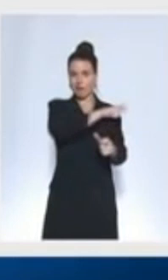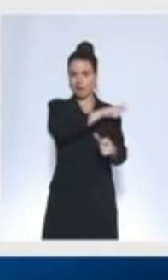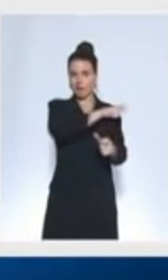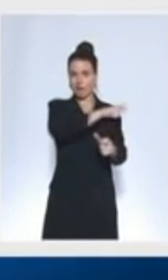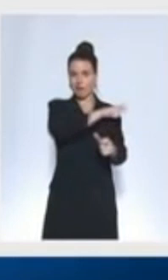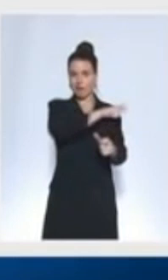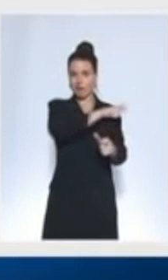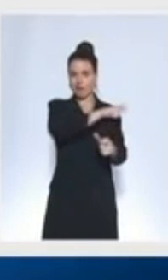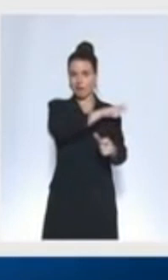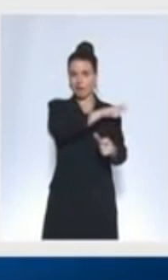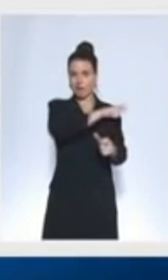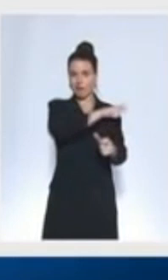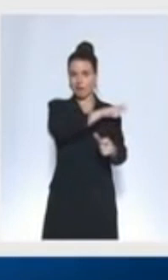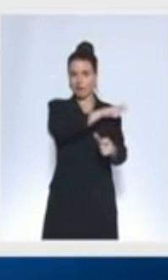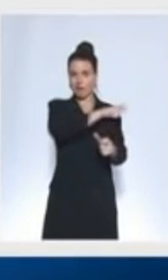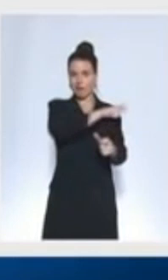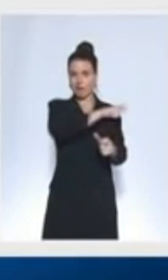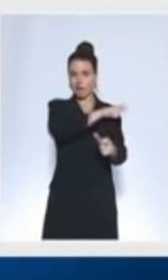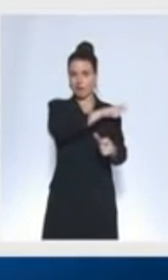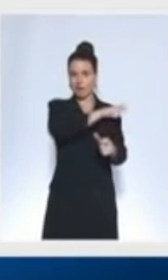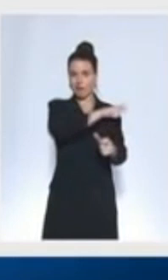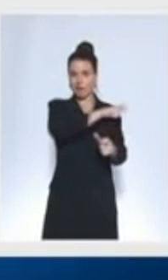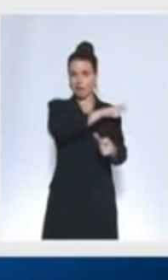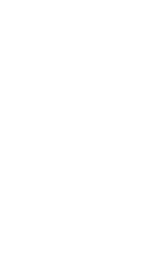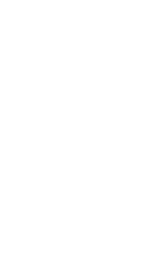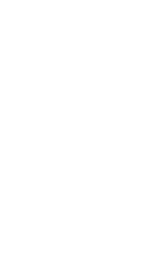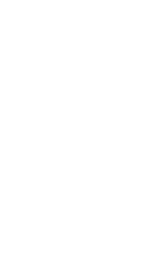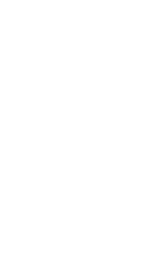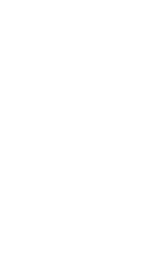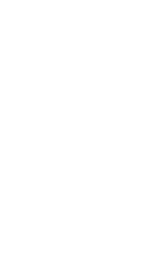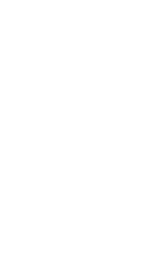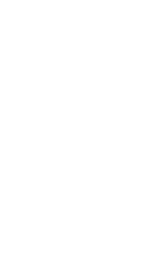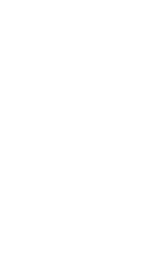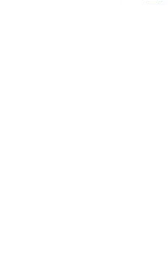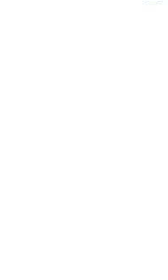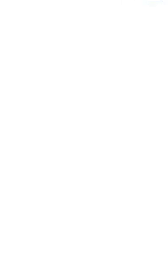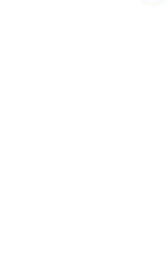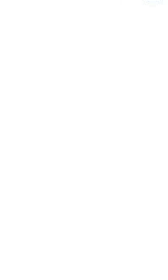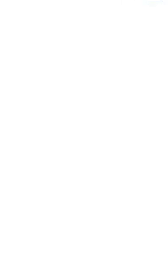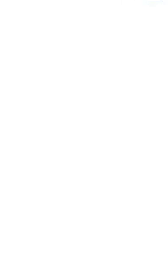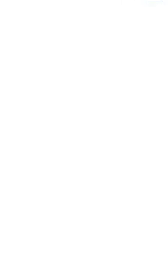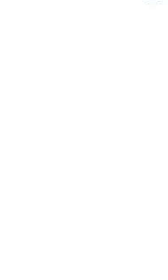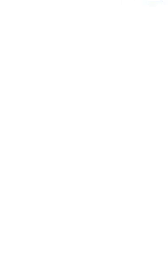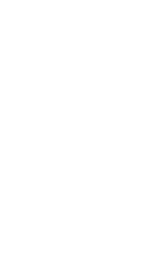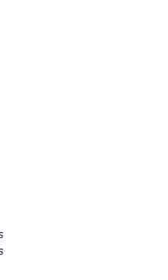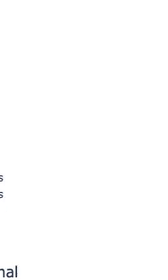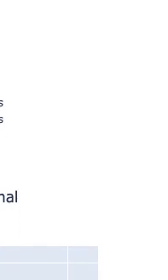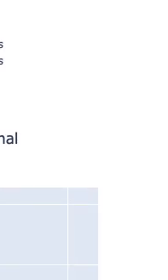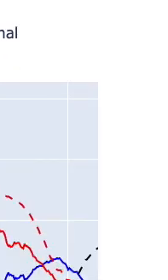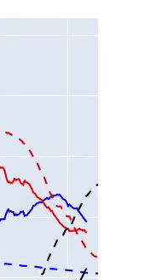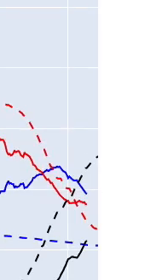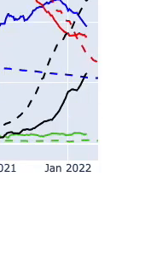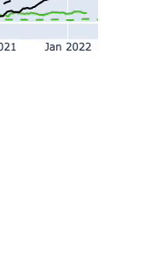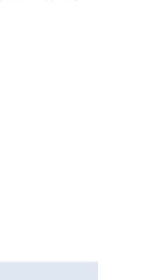dangereux que les variants précédents. D'où il sort ça, je sais pas, puisqu'il suffit d'aller voir ici, on peut aller voir la courbe d'hospitalisation, on est sur